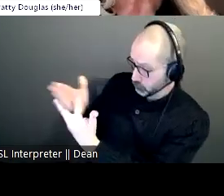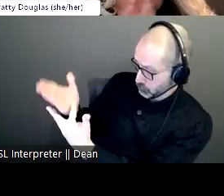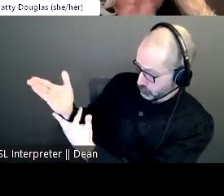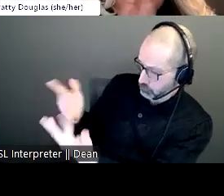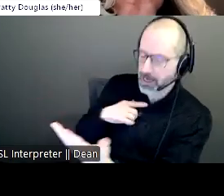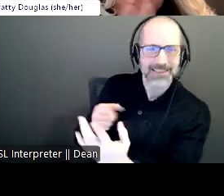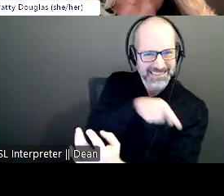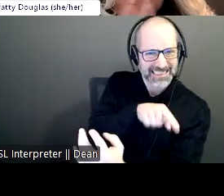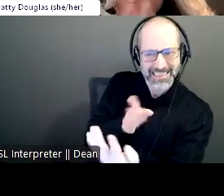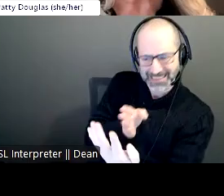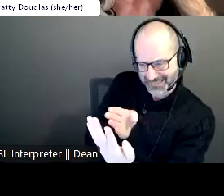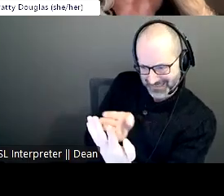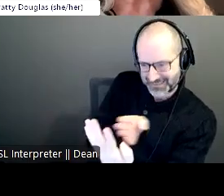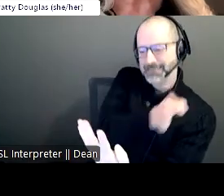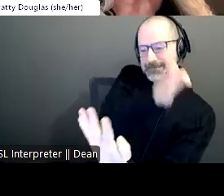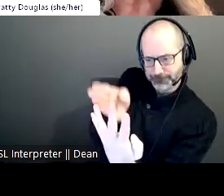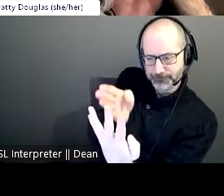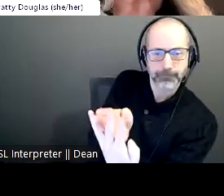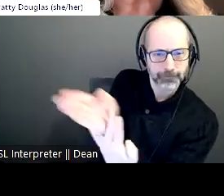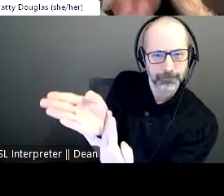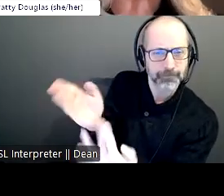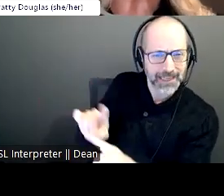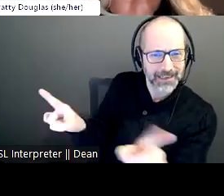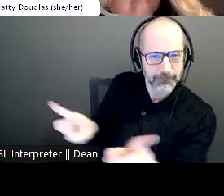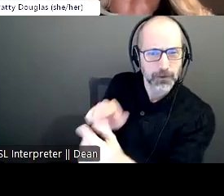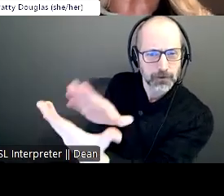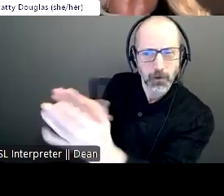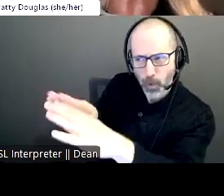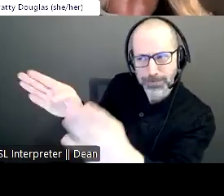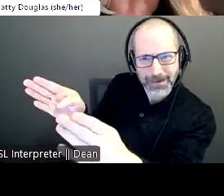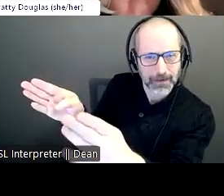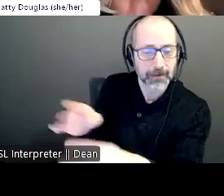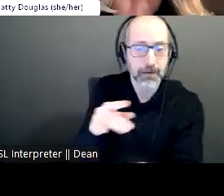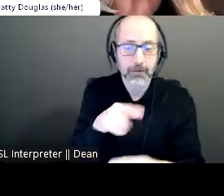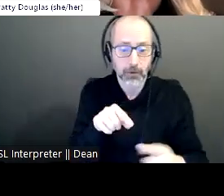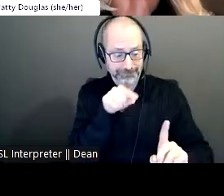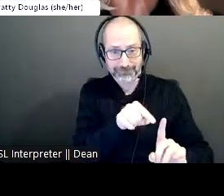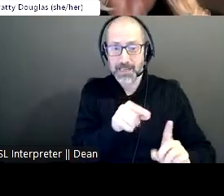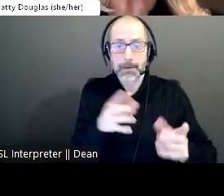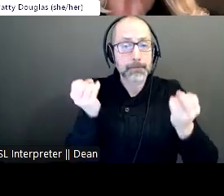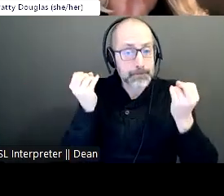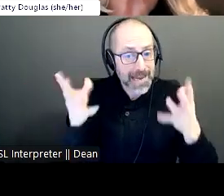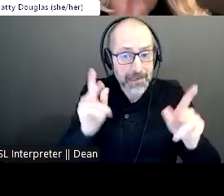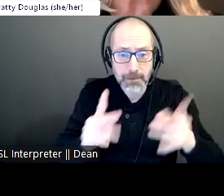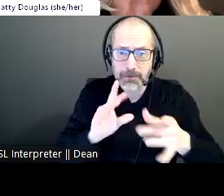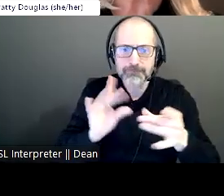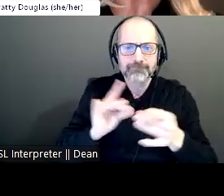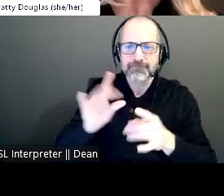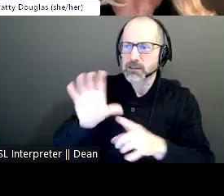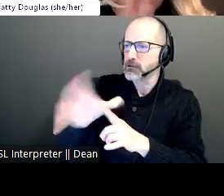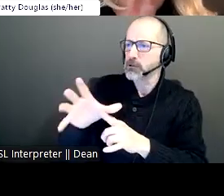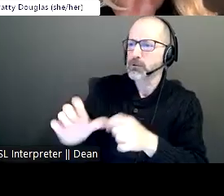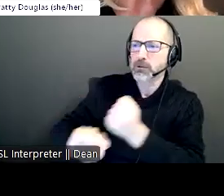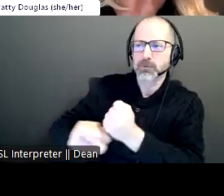façon d'accueillir les personnes. Mais les participants avec lesquels nous avons parlé nous ont également indiqué qu'il y a un manque de